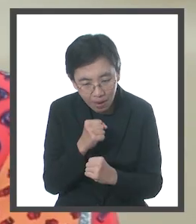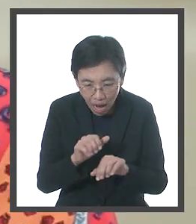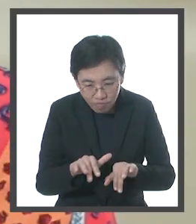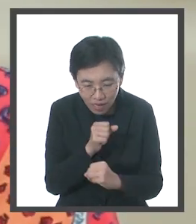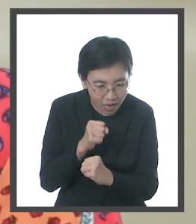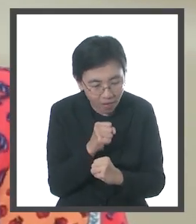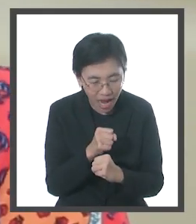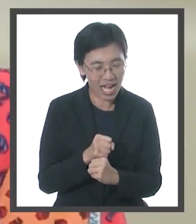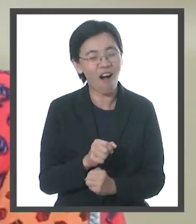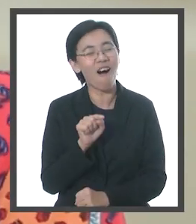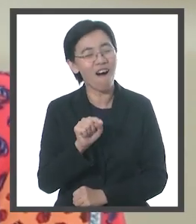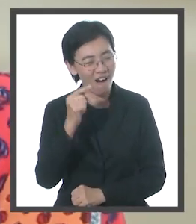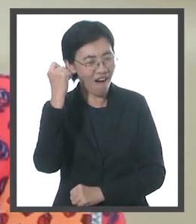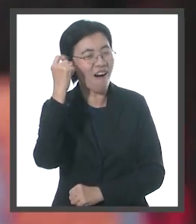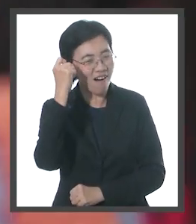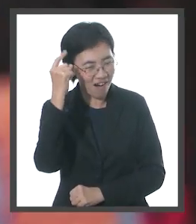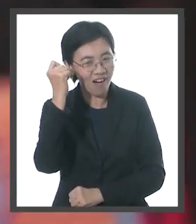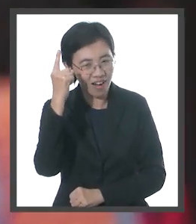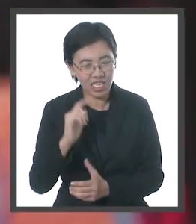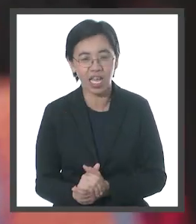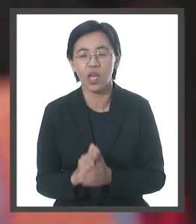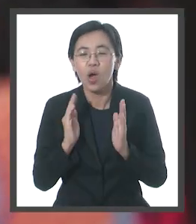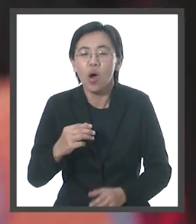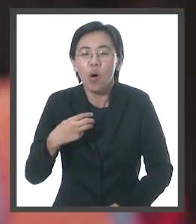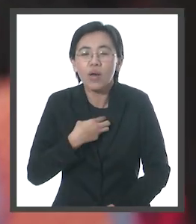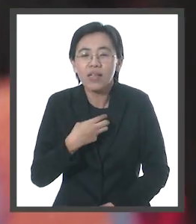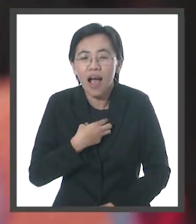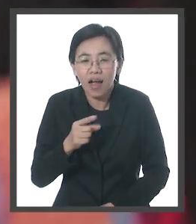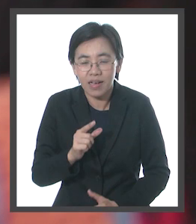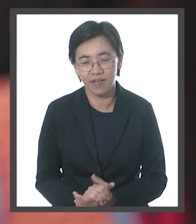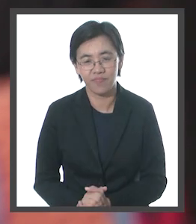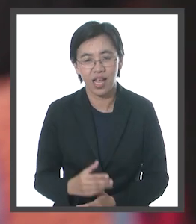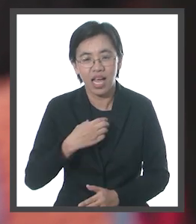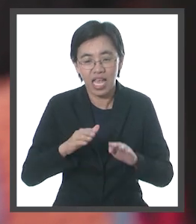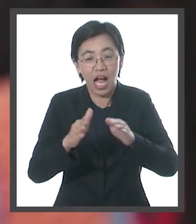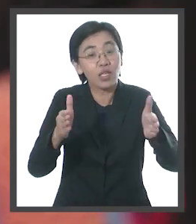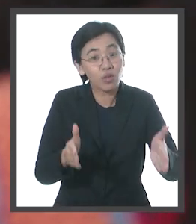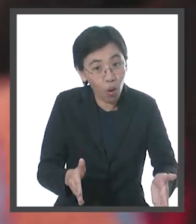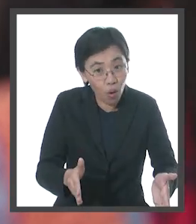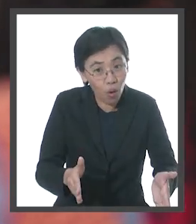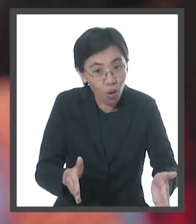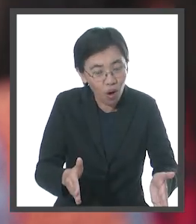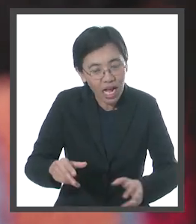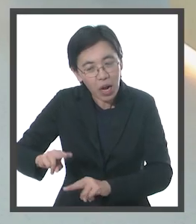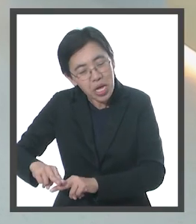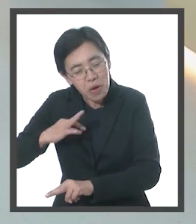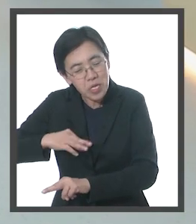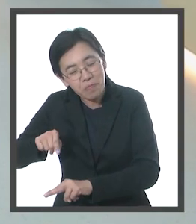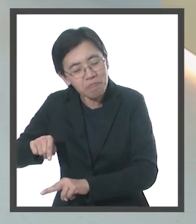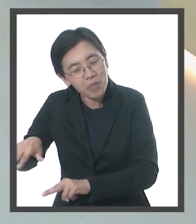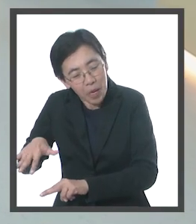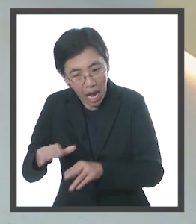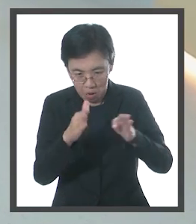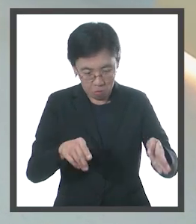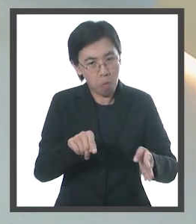เนี่ยเราก็จะเริ่มเข้าใจแล้วว่าคนเราเนี่ยต้องการโต๊ะมากกว่าเก้าอี ้ เ